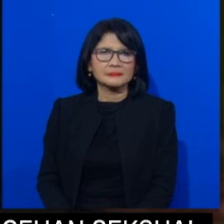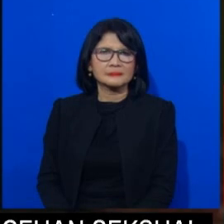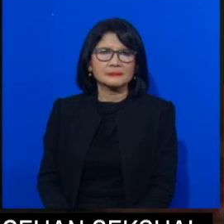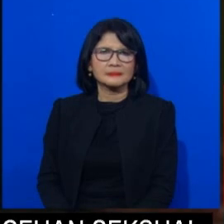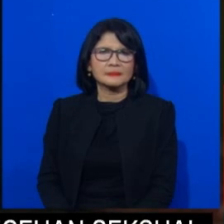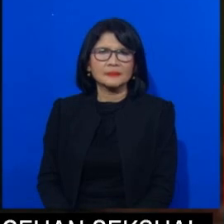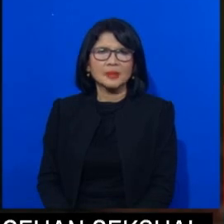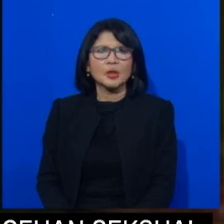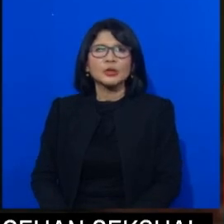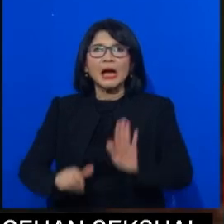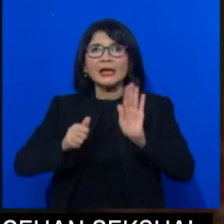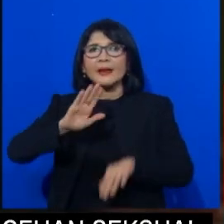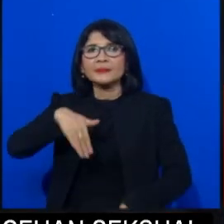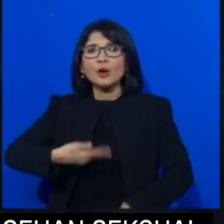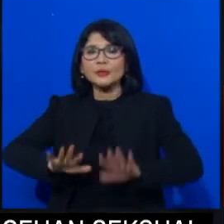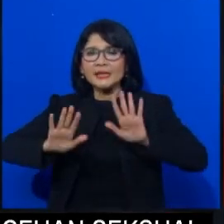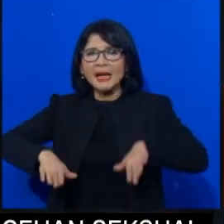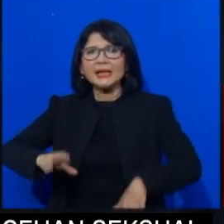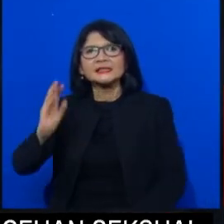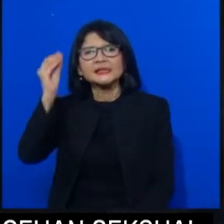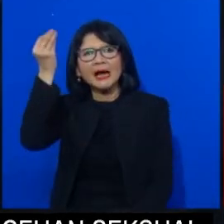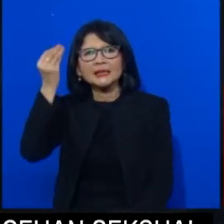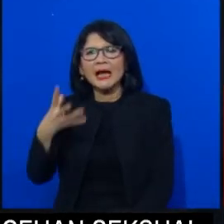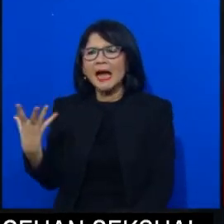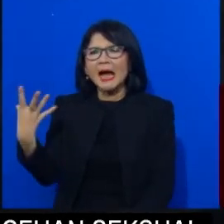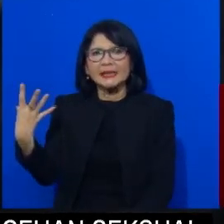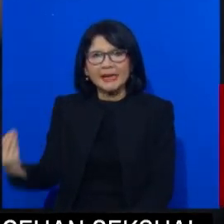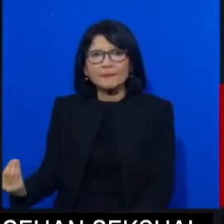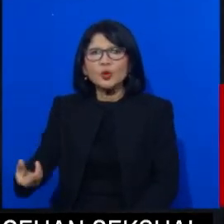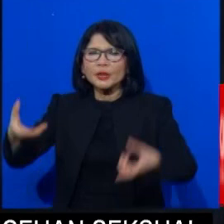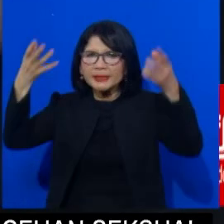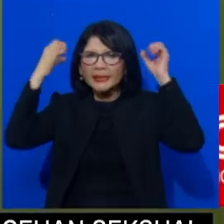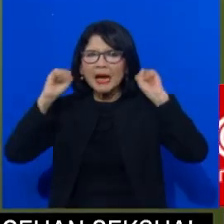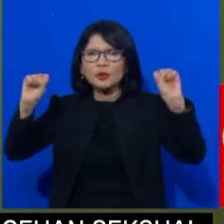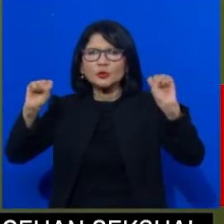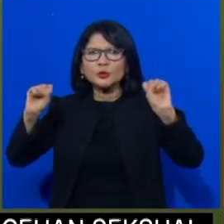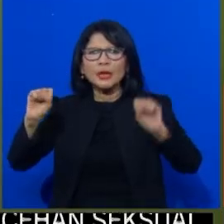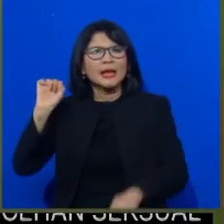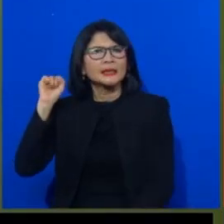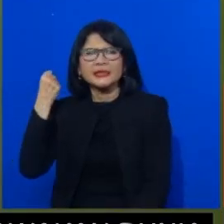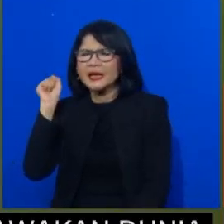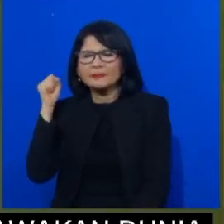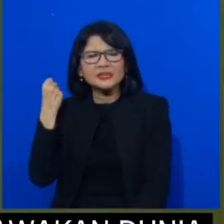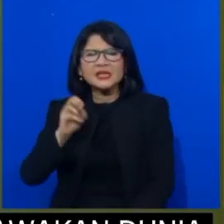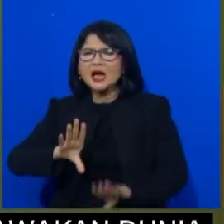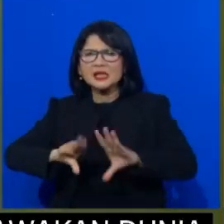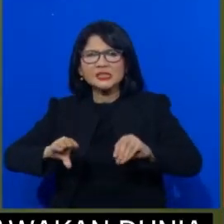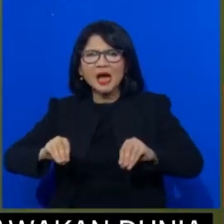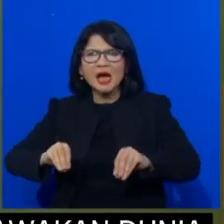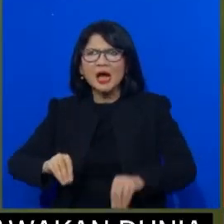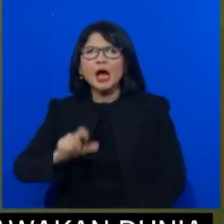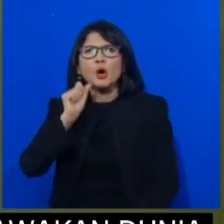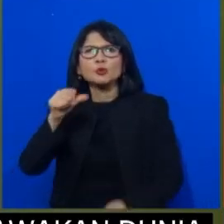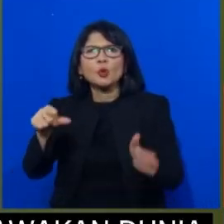Yoyom sudah 6 tahun tinggal di Jakarta. Di kampungnya Garut, Jawa Barat, ia mengaku tidak bisa mendapatkan pekerjaan untuk